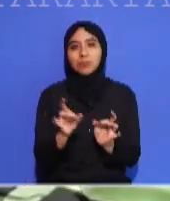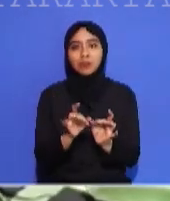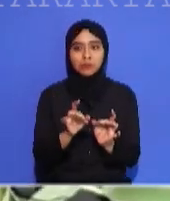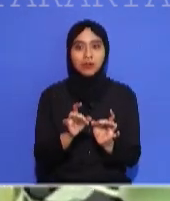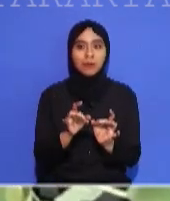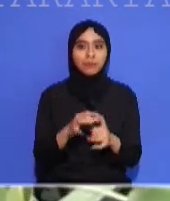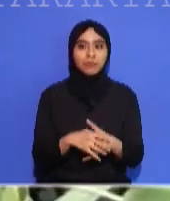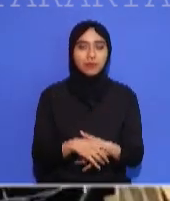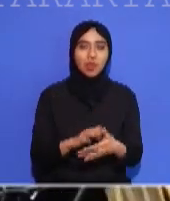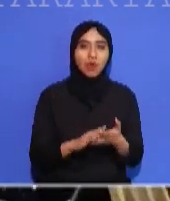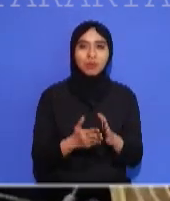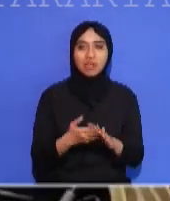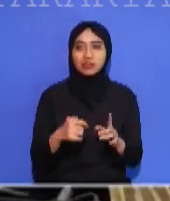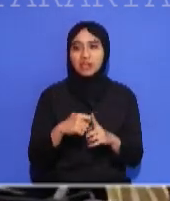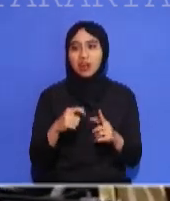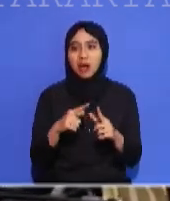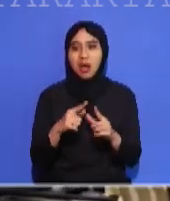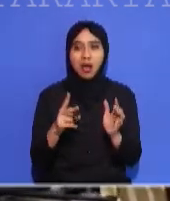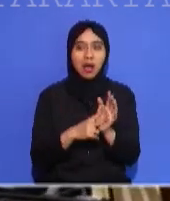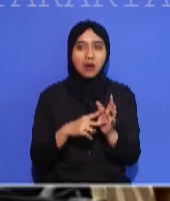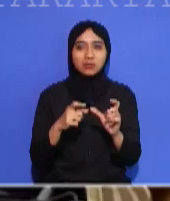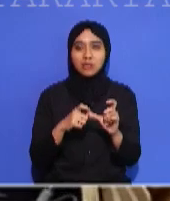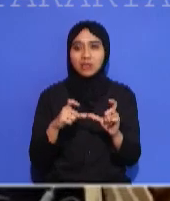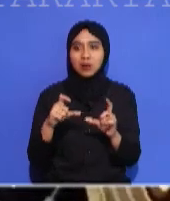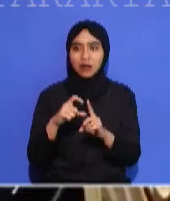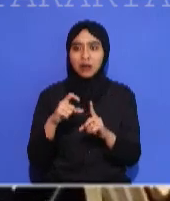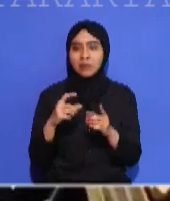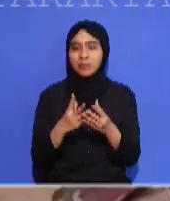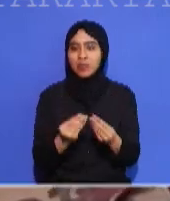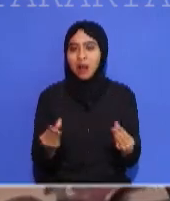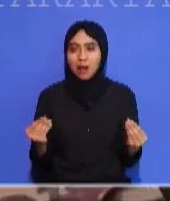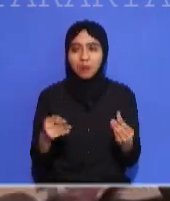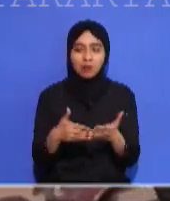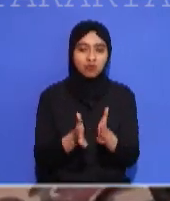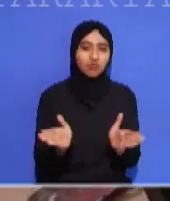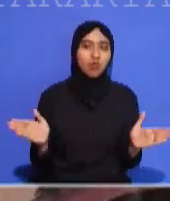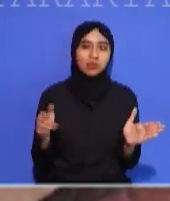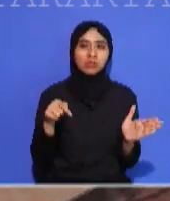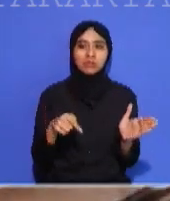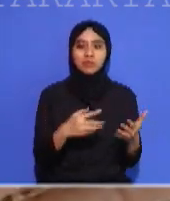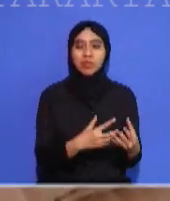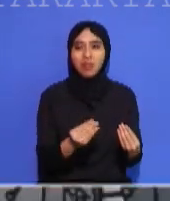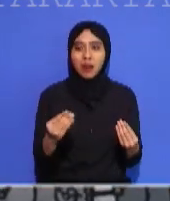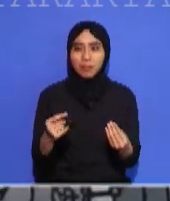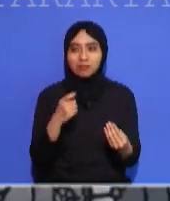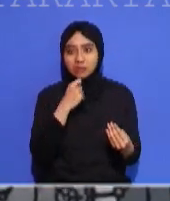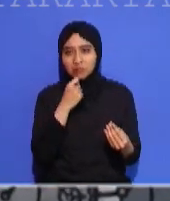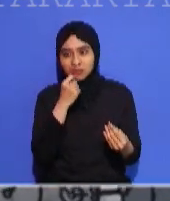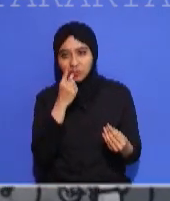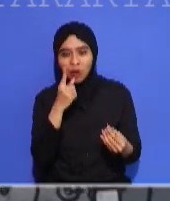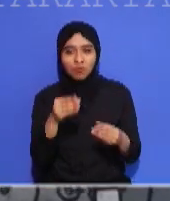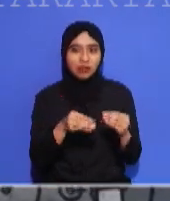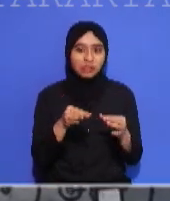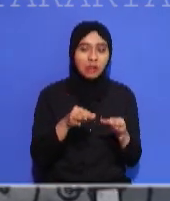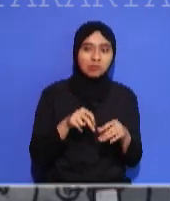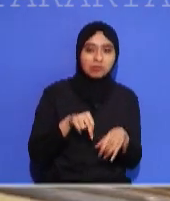Kanca taman yang berfokus pada ruang terbuka hijau perkotaan pedestrian jja yang berfokus pada peningkatan kualitas fasilitas pejalan